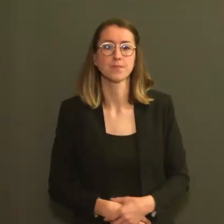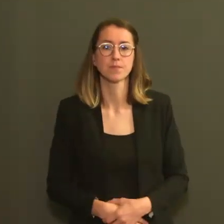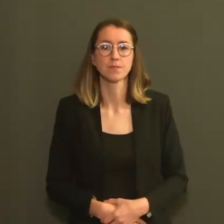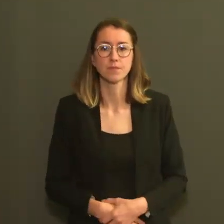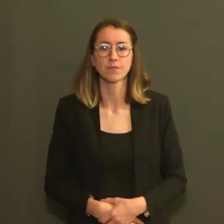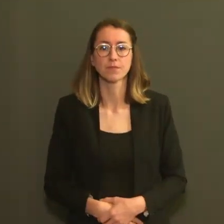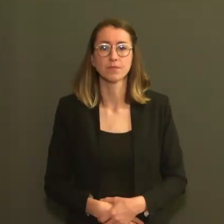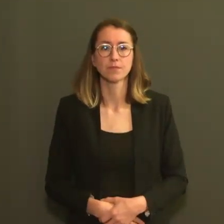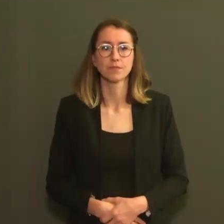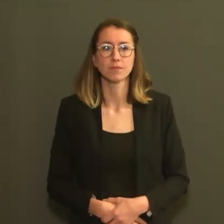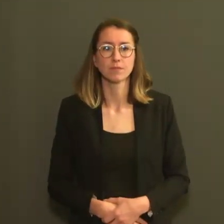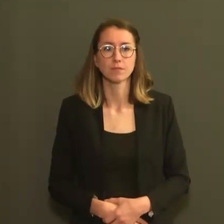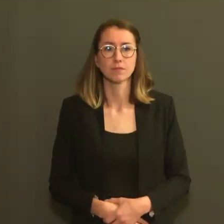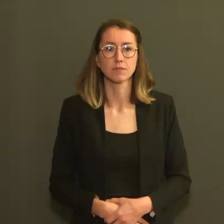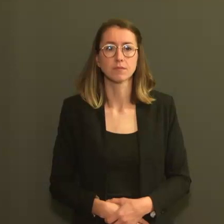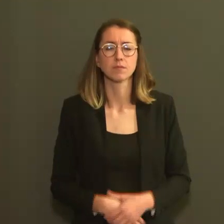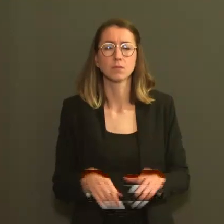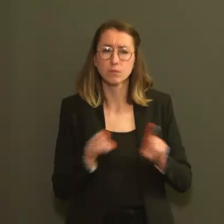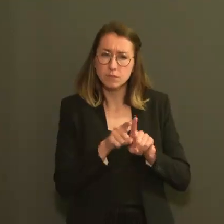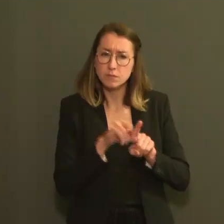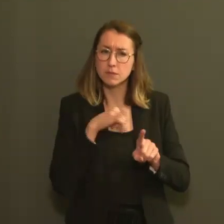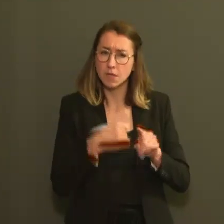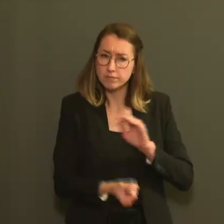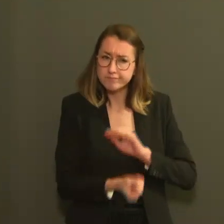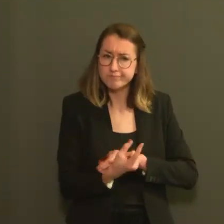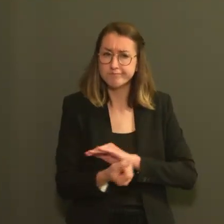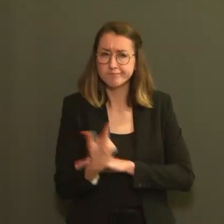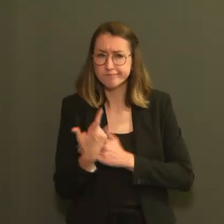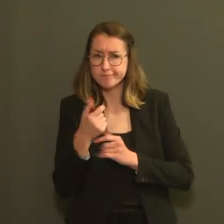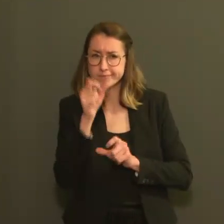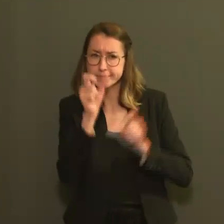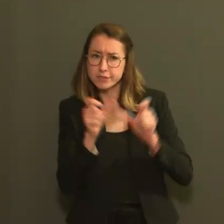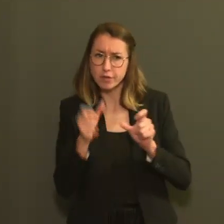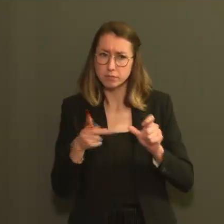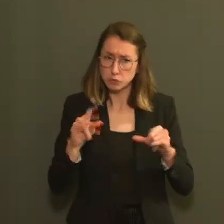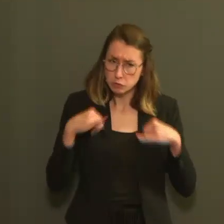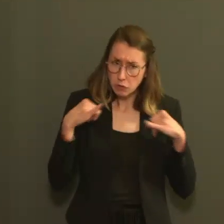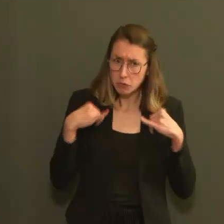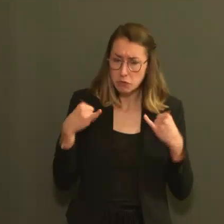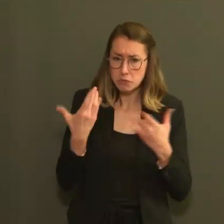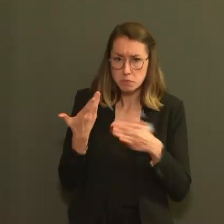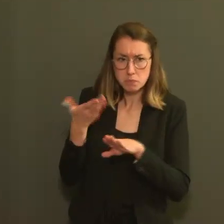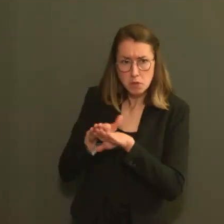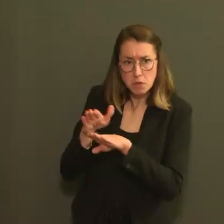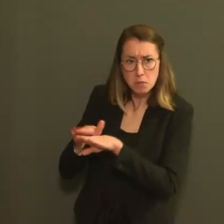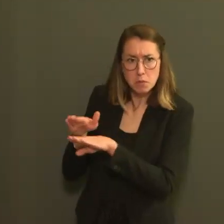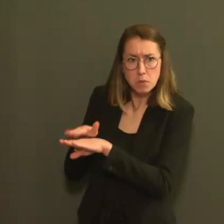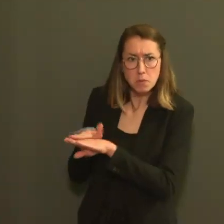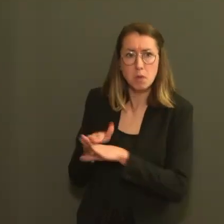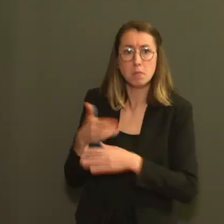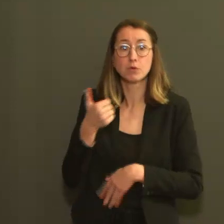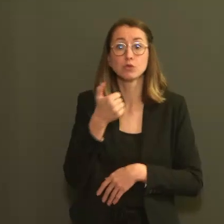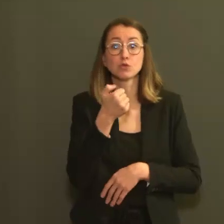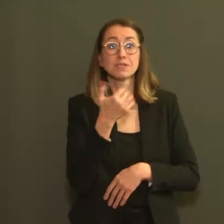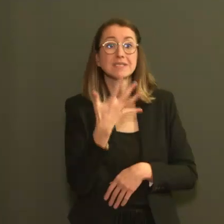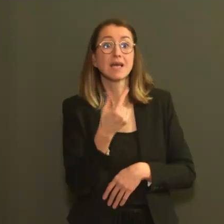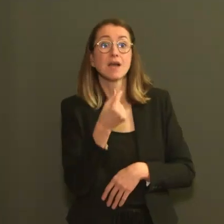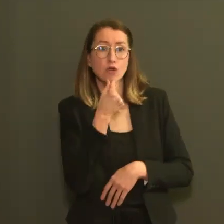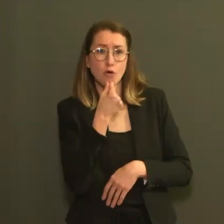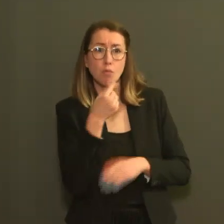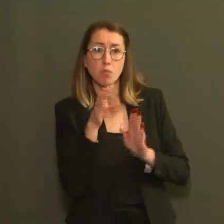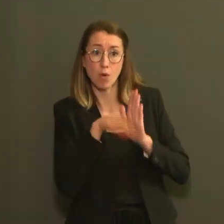chez des personnes moins âgées. 6% des décès avaient lieu chez les moins de 65 ans lors